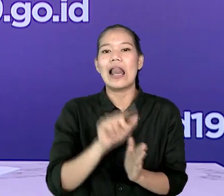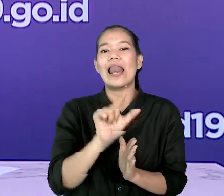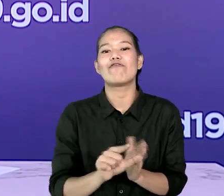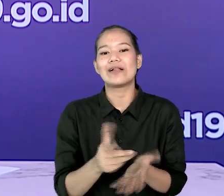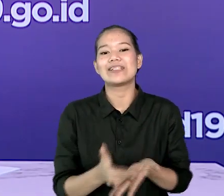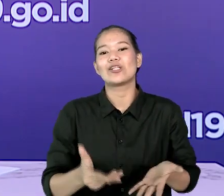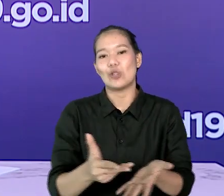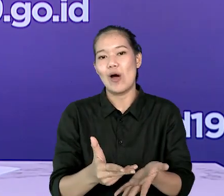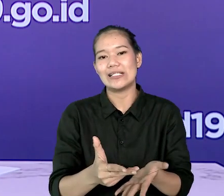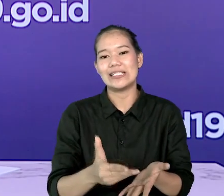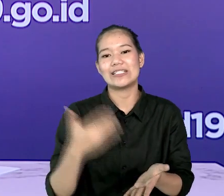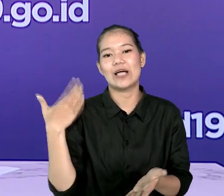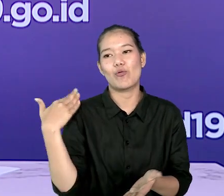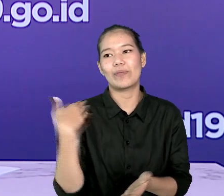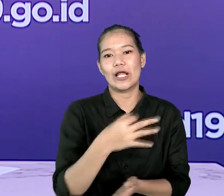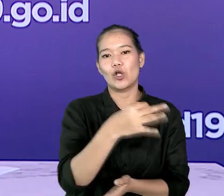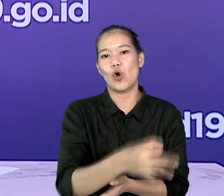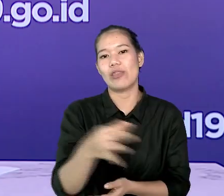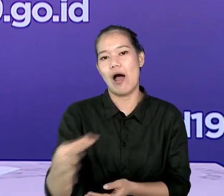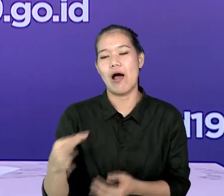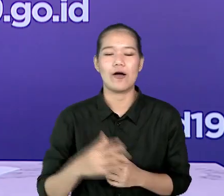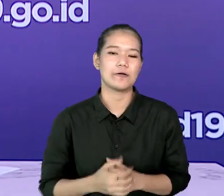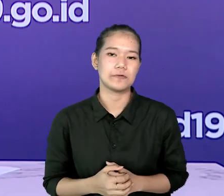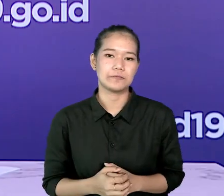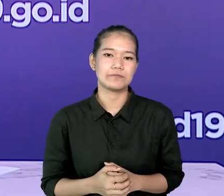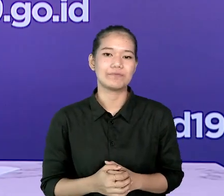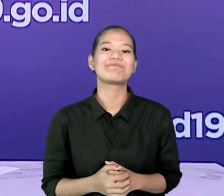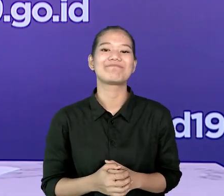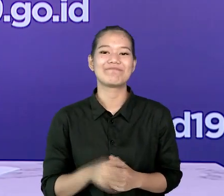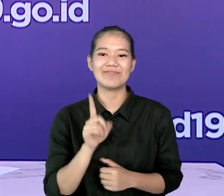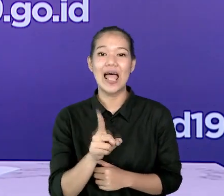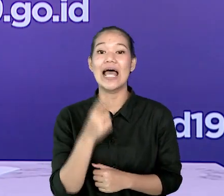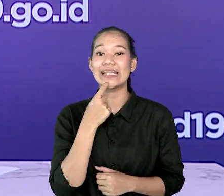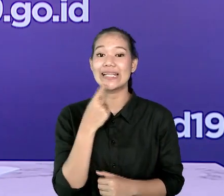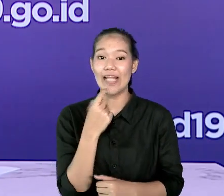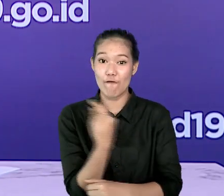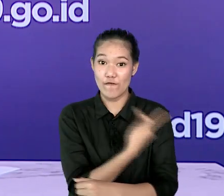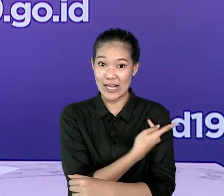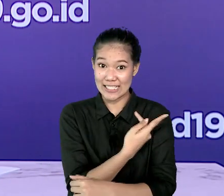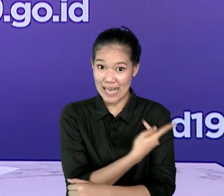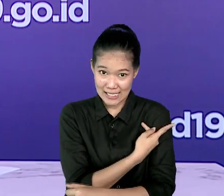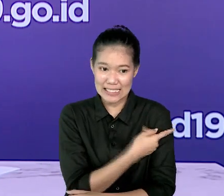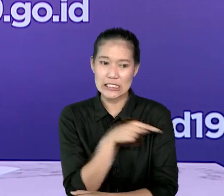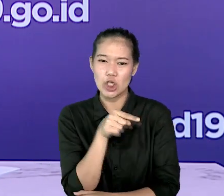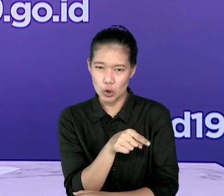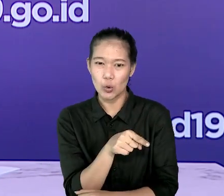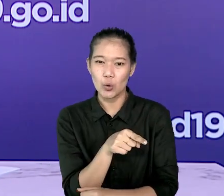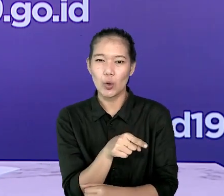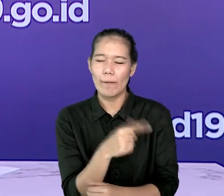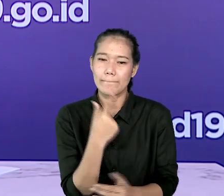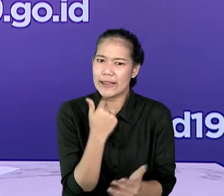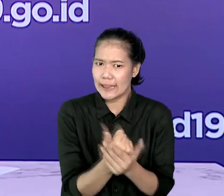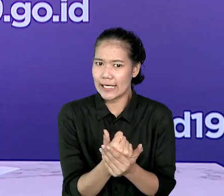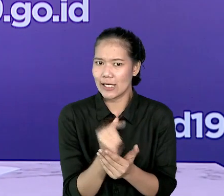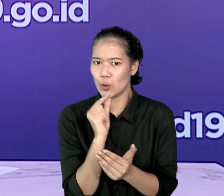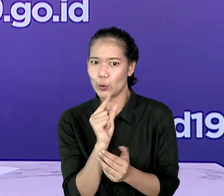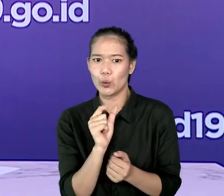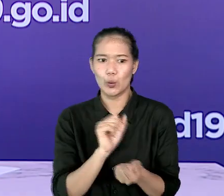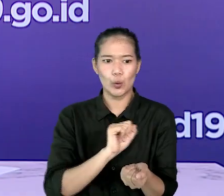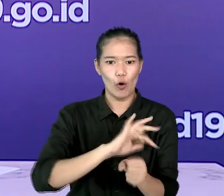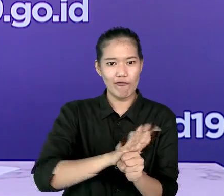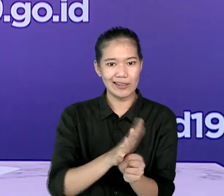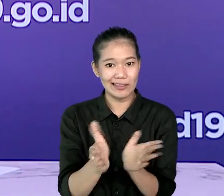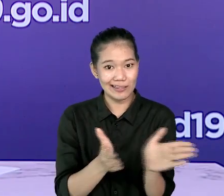kota pada wilayah aglomerasi. Terkait dengan vaksinasi sebagai salah satu pilar pengendalian COVID-19